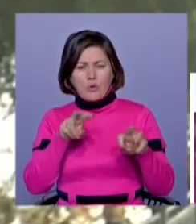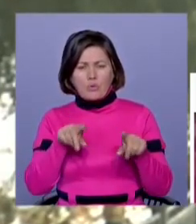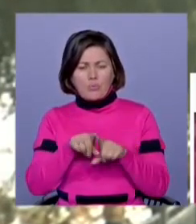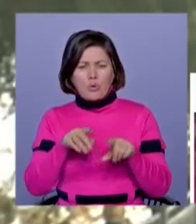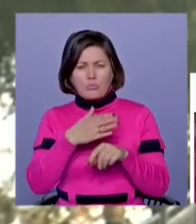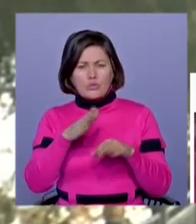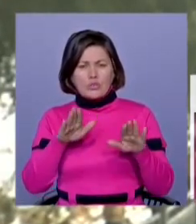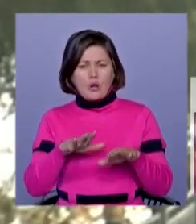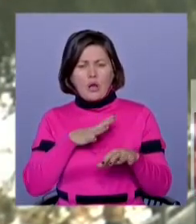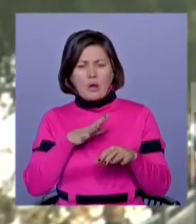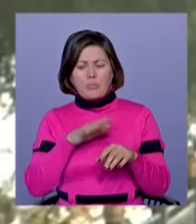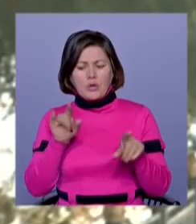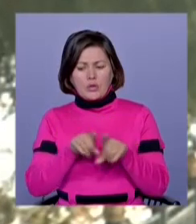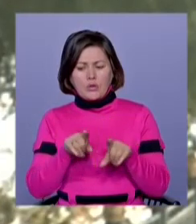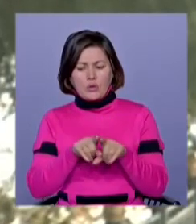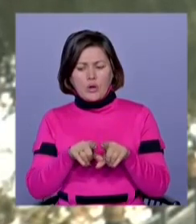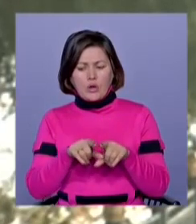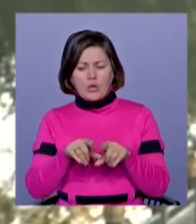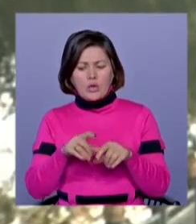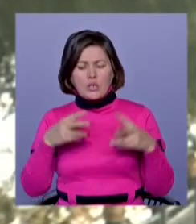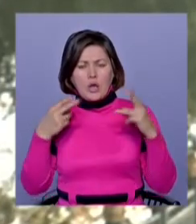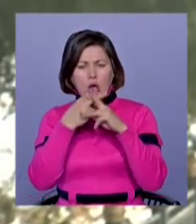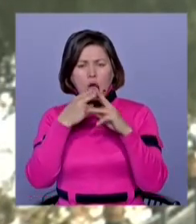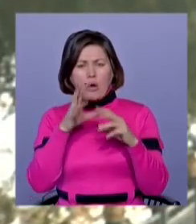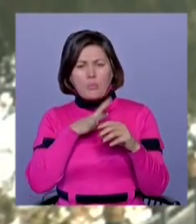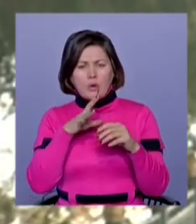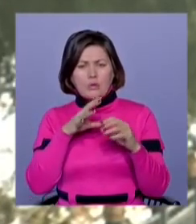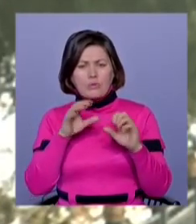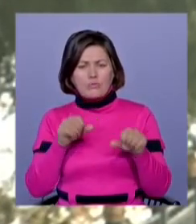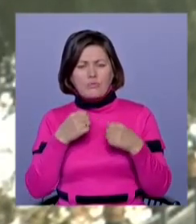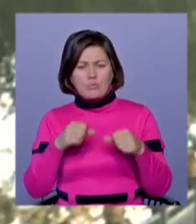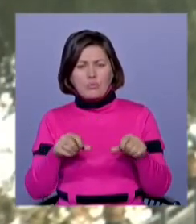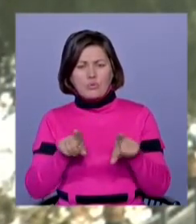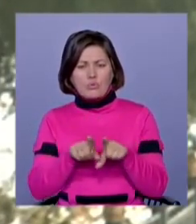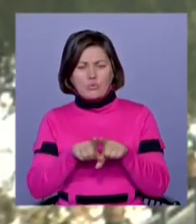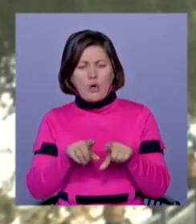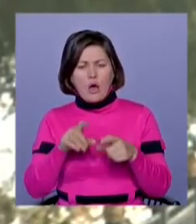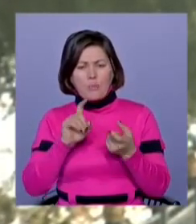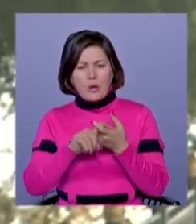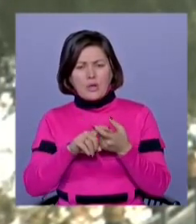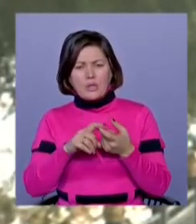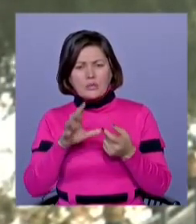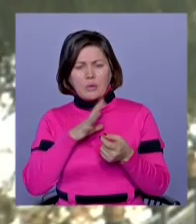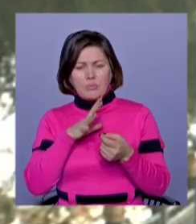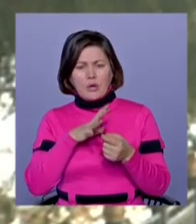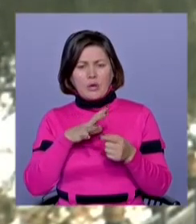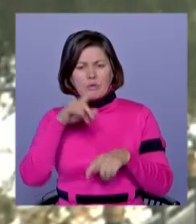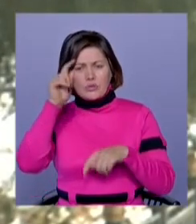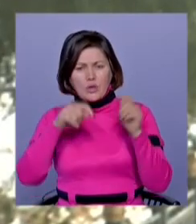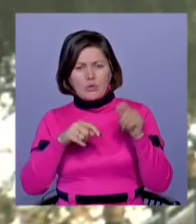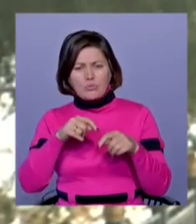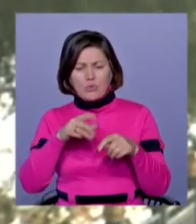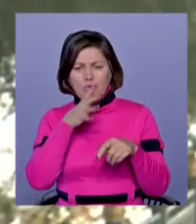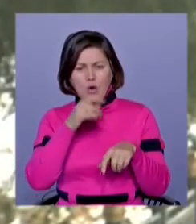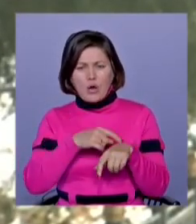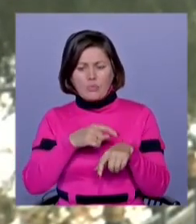қарастырдық. Бұл жерде арық салу жүйесі техникалық мүмкін емес. Соған байланысты жауын шашын